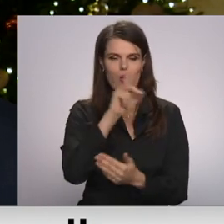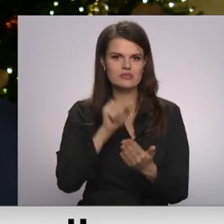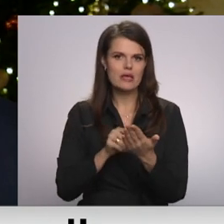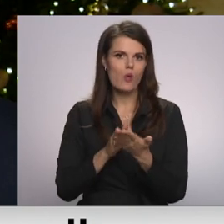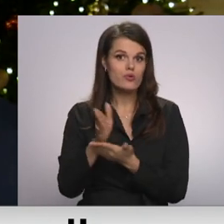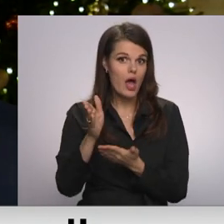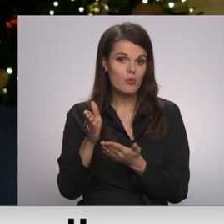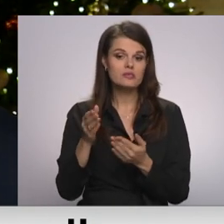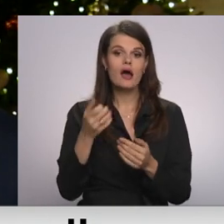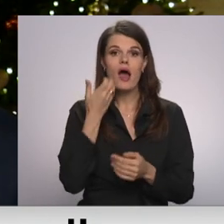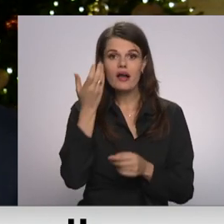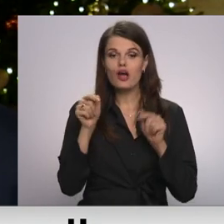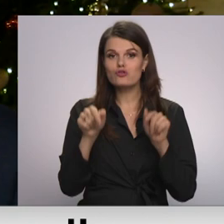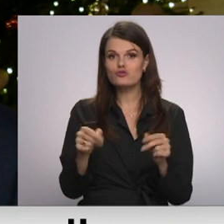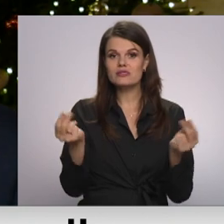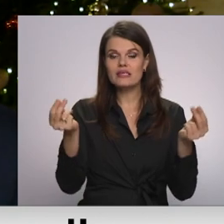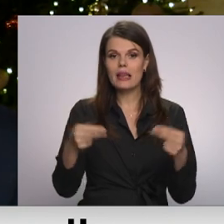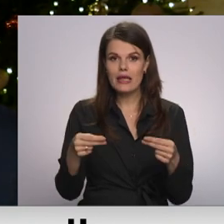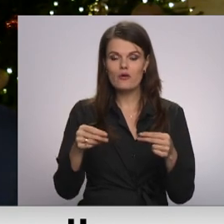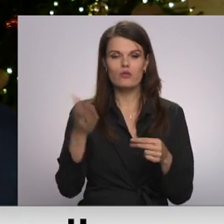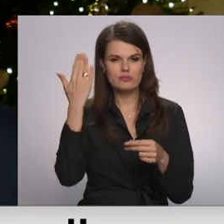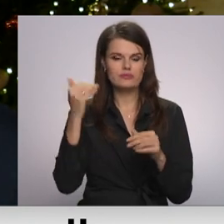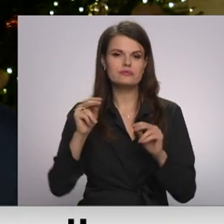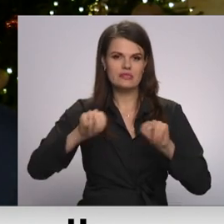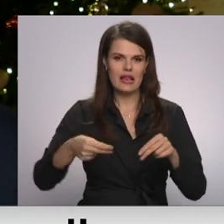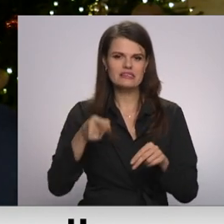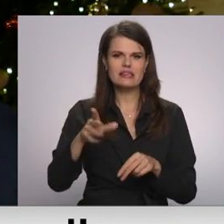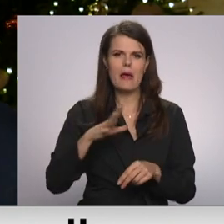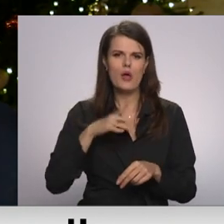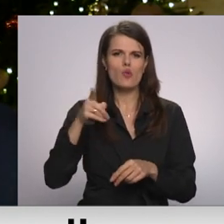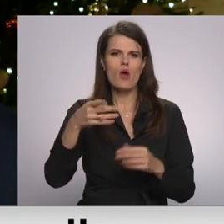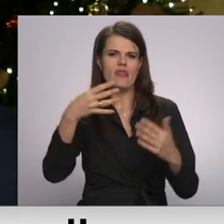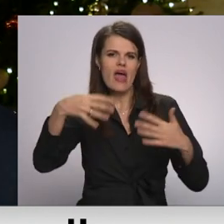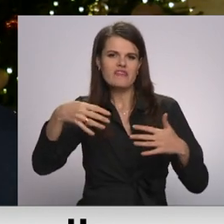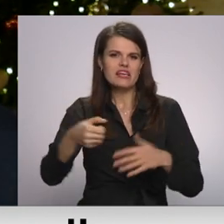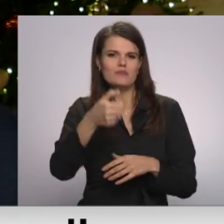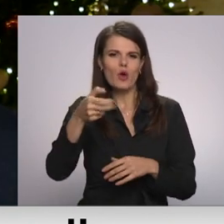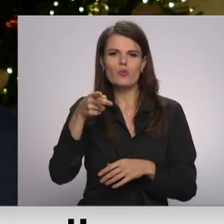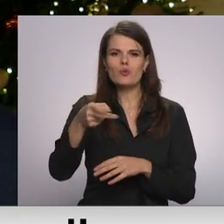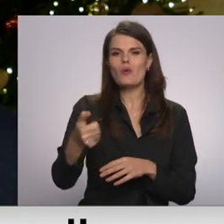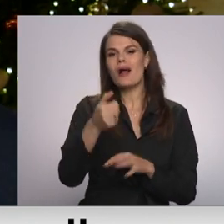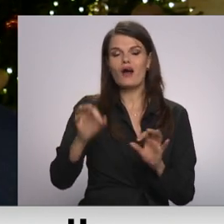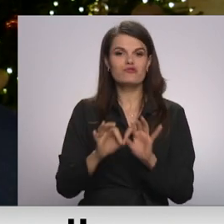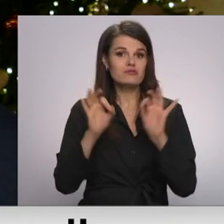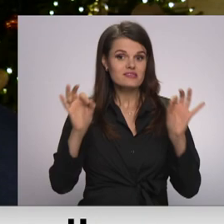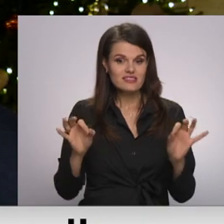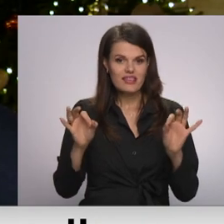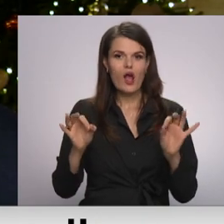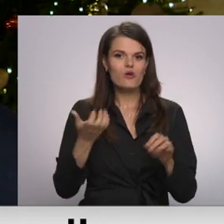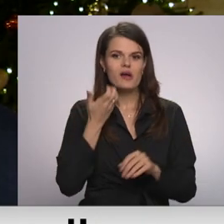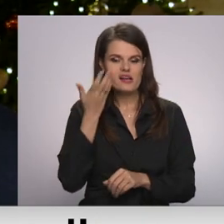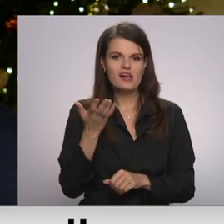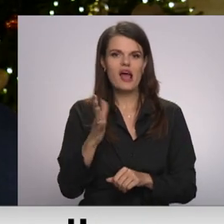jautājumos. Jo tad, kad šos līgumus pamatā slēdz, tie bija 90. 2000. Gadu sākuma gadi, kad